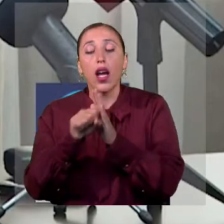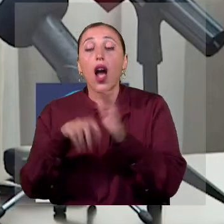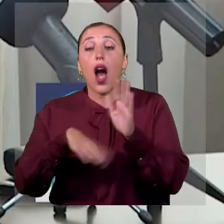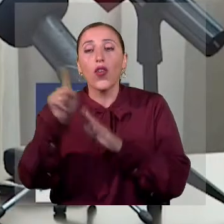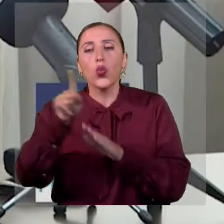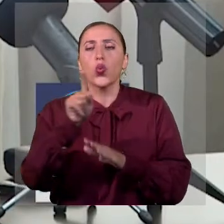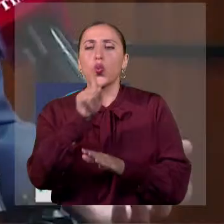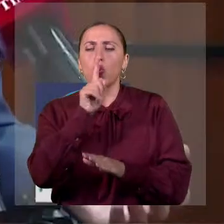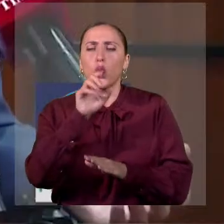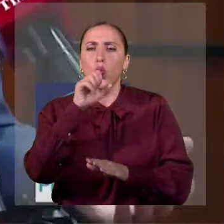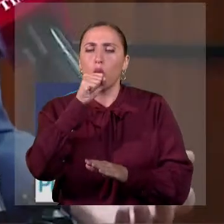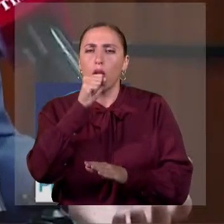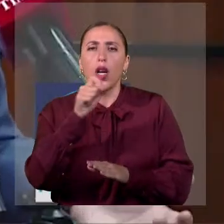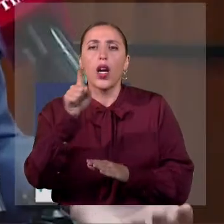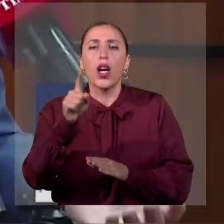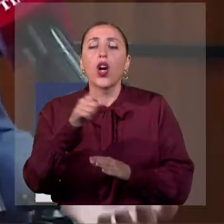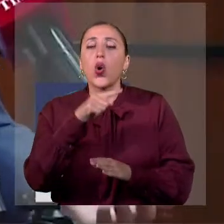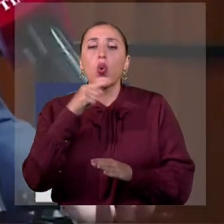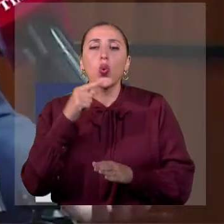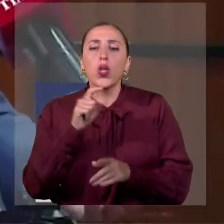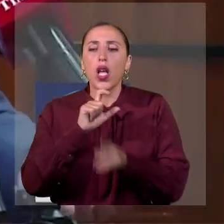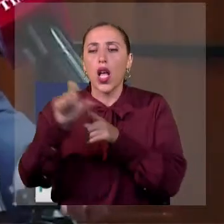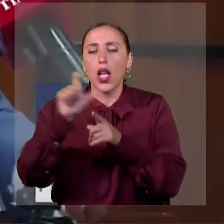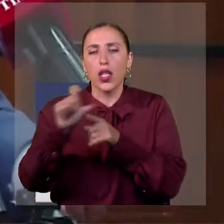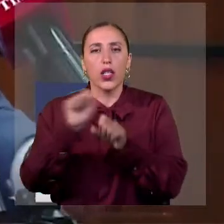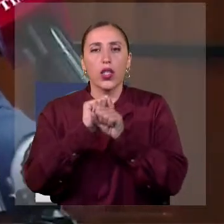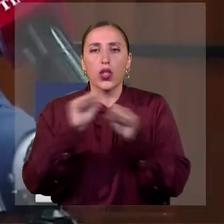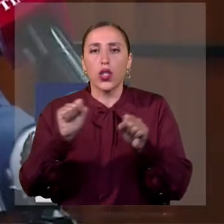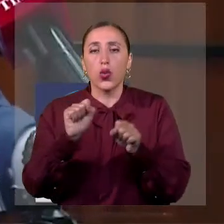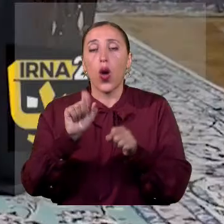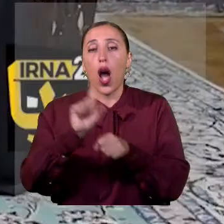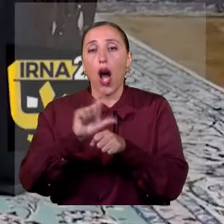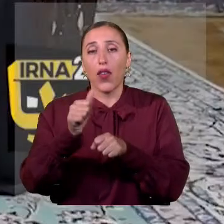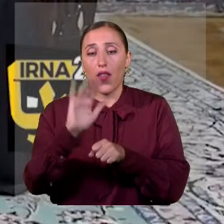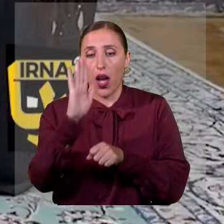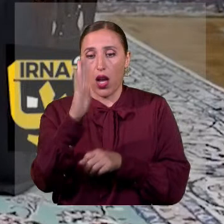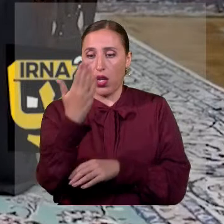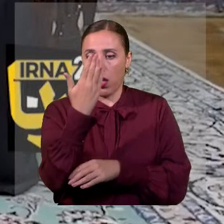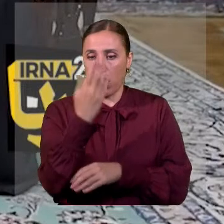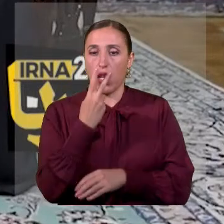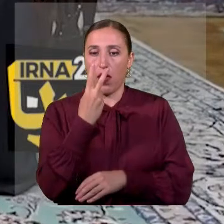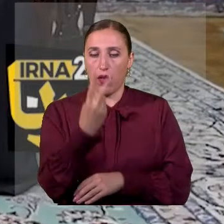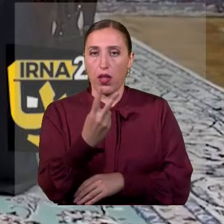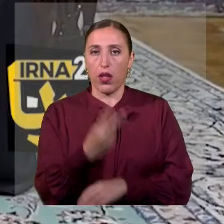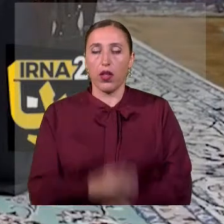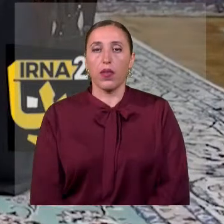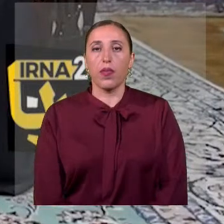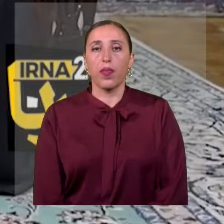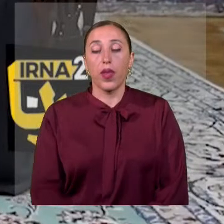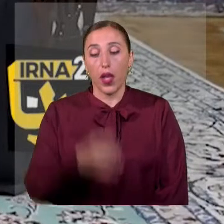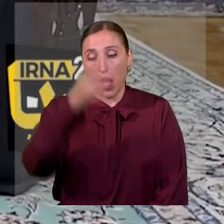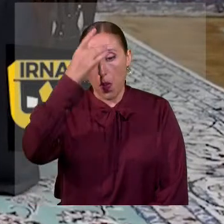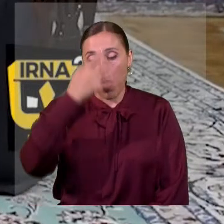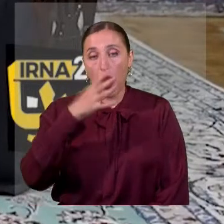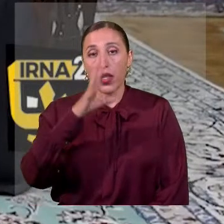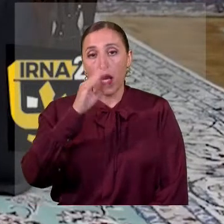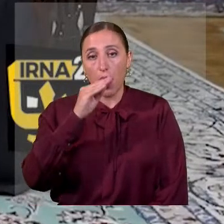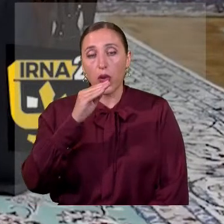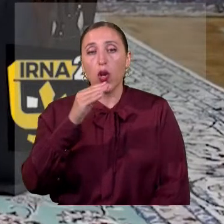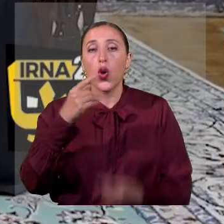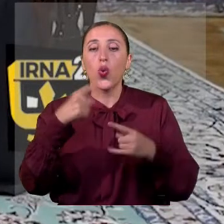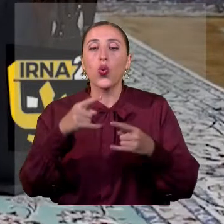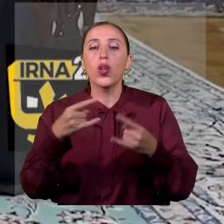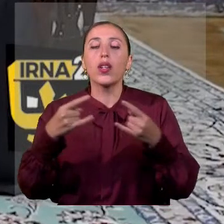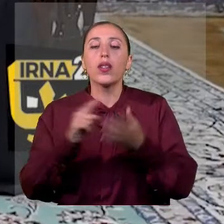չքննադատեն Ռուսաստանին և նայեն հայելու մեջ, հայտարում է Ճաղարյանը։ Մարտին հրապարակված ևս մեկ հարցազրույցում